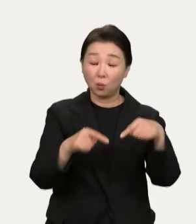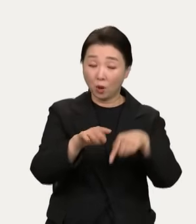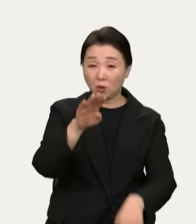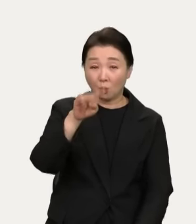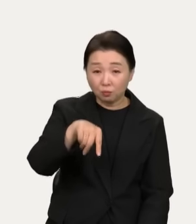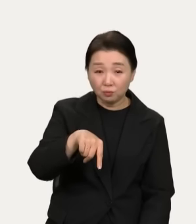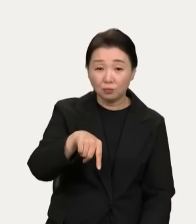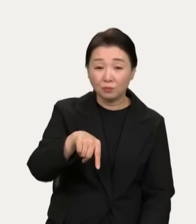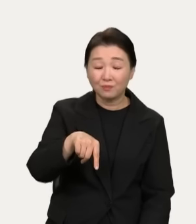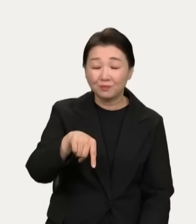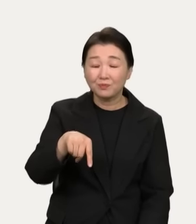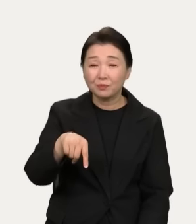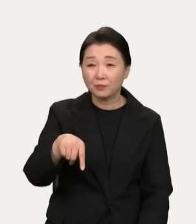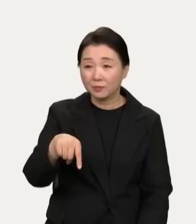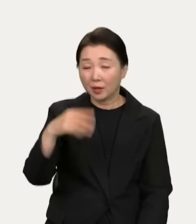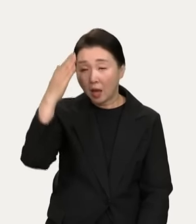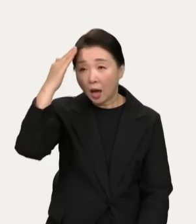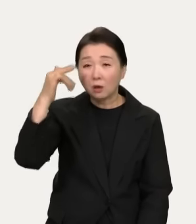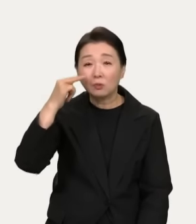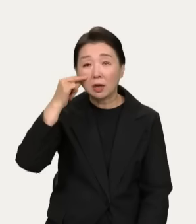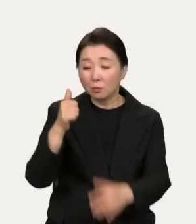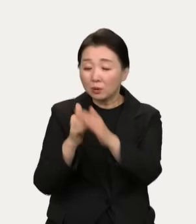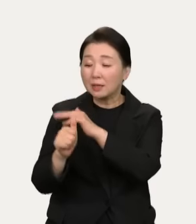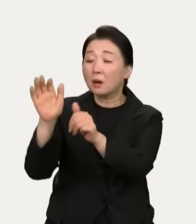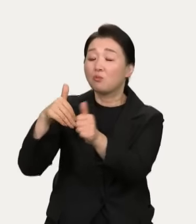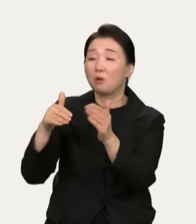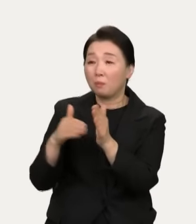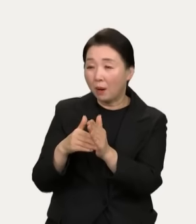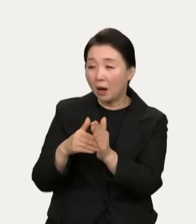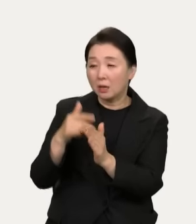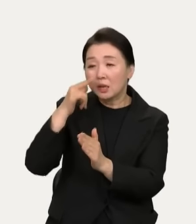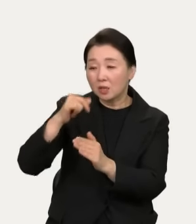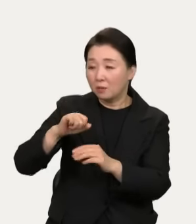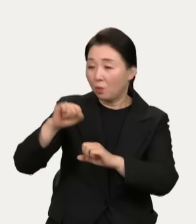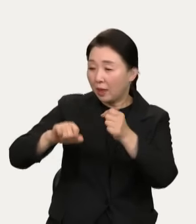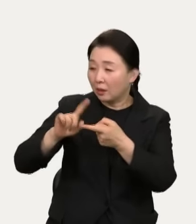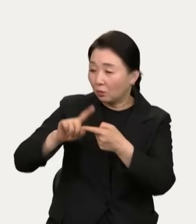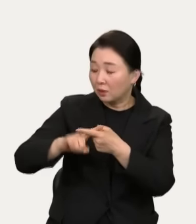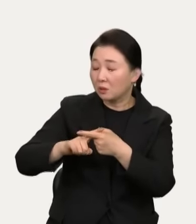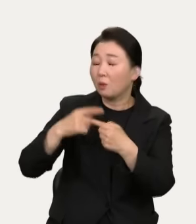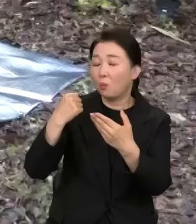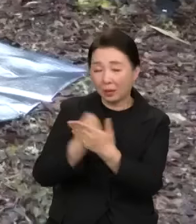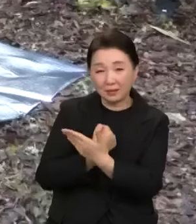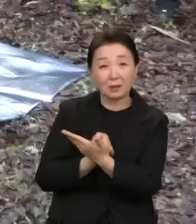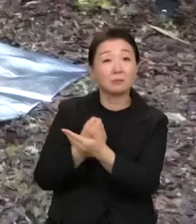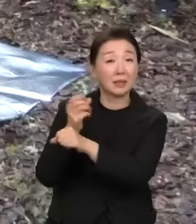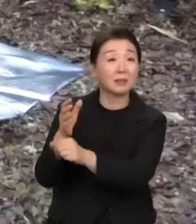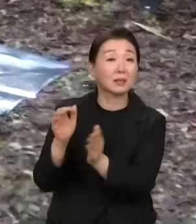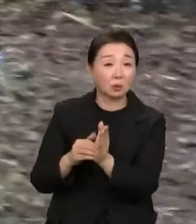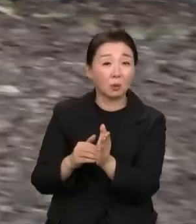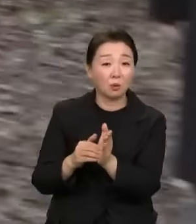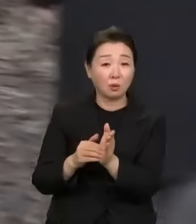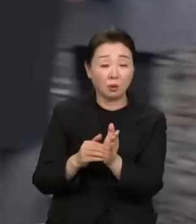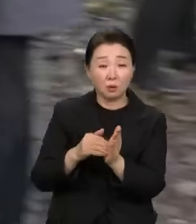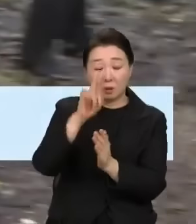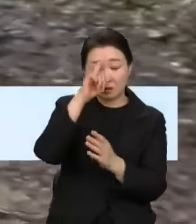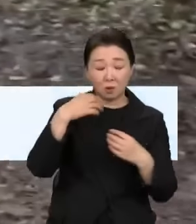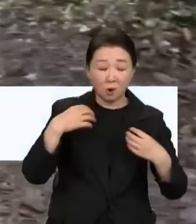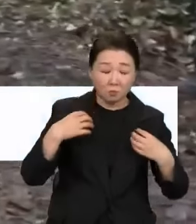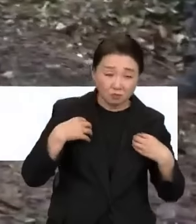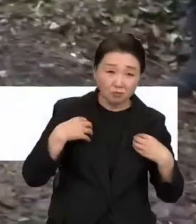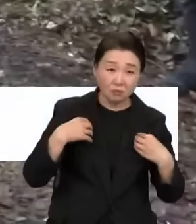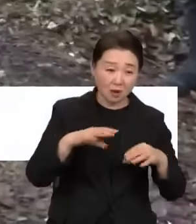주한일본 대사관을 통해 일본 측이 보여준 태도에 대해 유감을 이미 표명했다고 밝혔습니다. 우리 정부 대응이 부족한